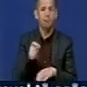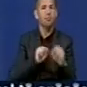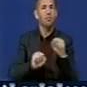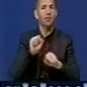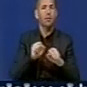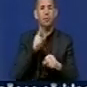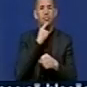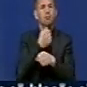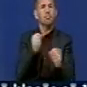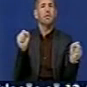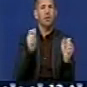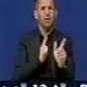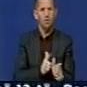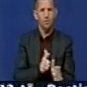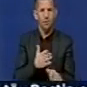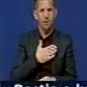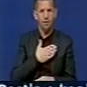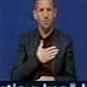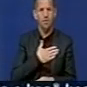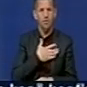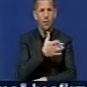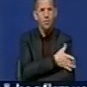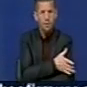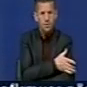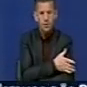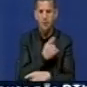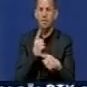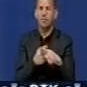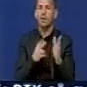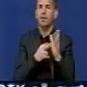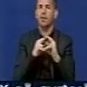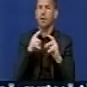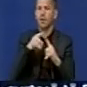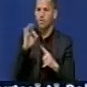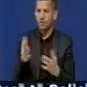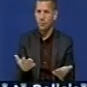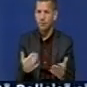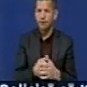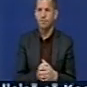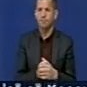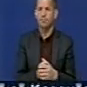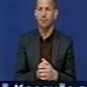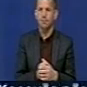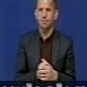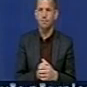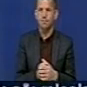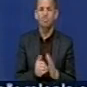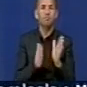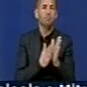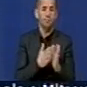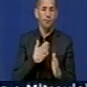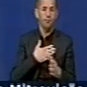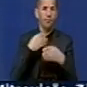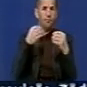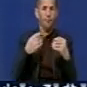është shliruar nga lufta jon, nga ushtria shqiptare e Kosovës dhe NATO-ja. Prandaj, nëse ne themi që